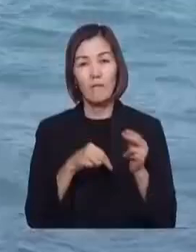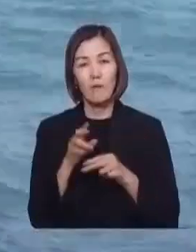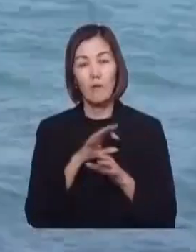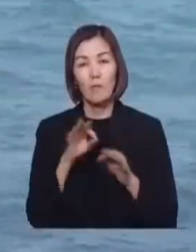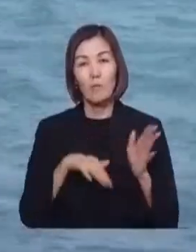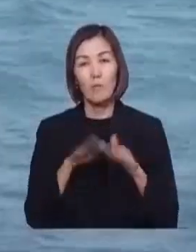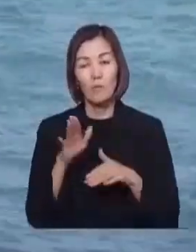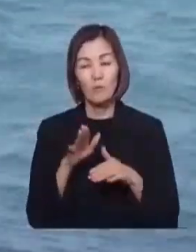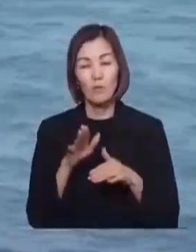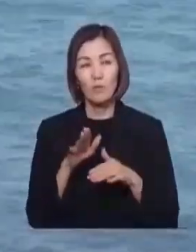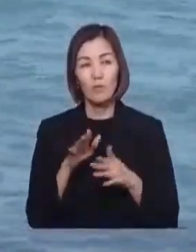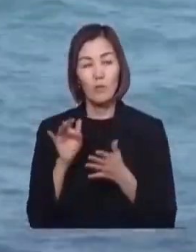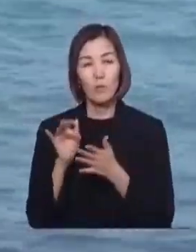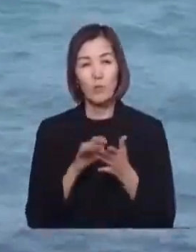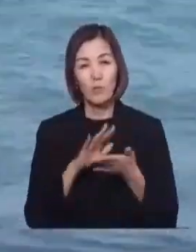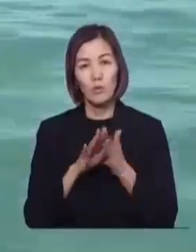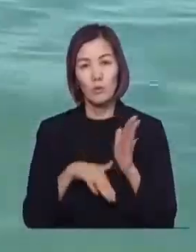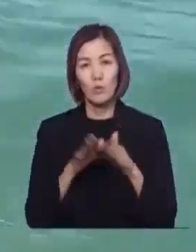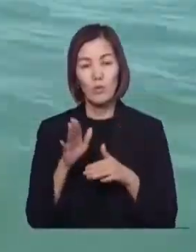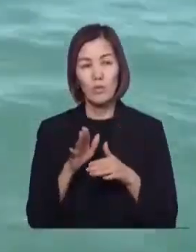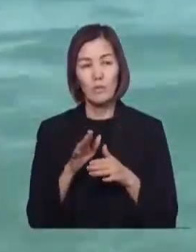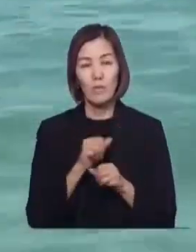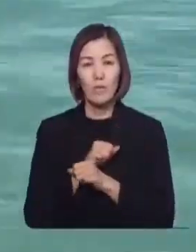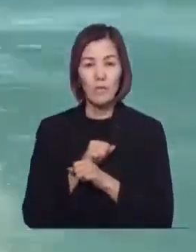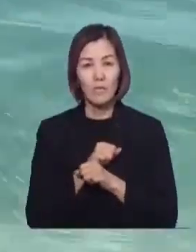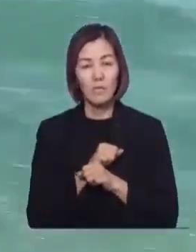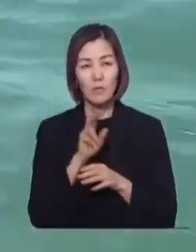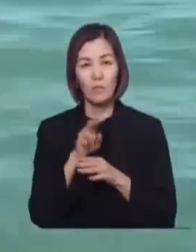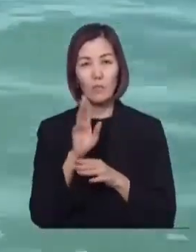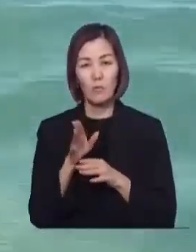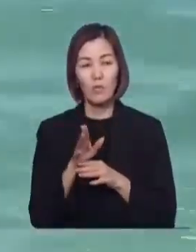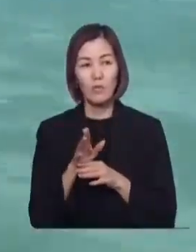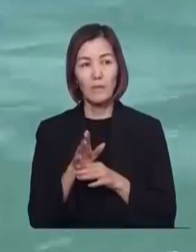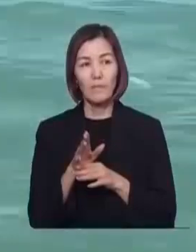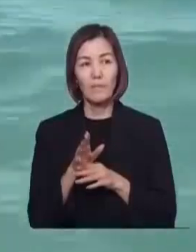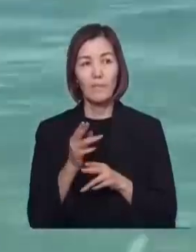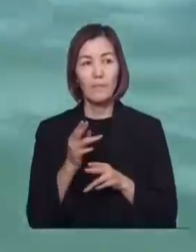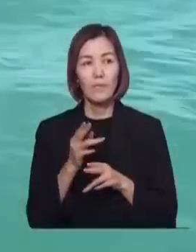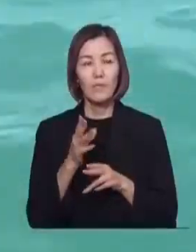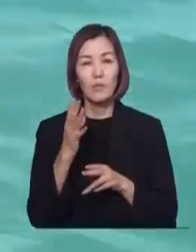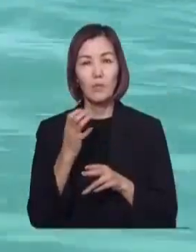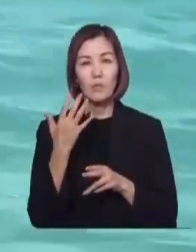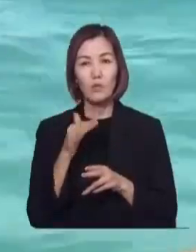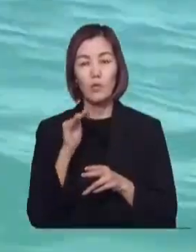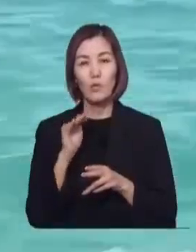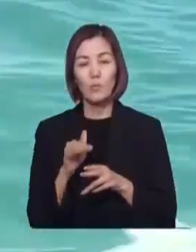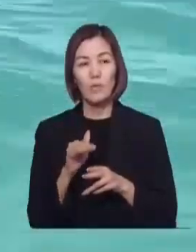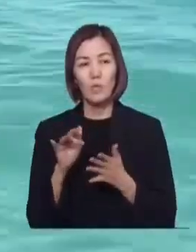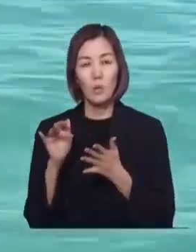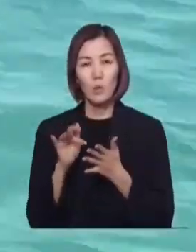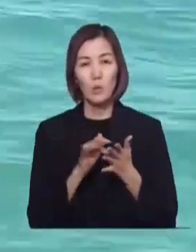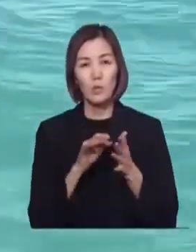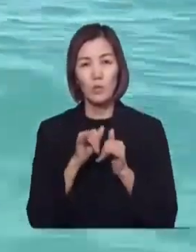жақсарып, жолы бітсе, туристік әлеуеті артып, тынығушылар ағылары анық. Мамандар болжамынша 450 мың туристке дейін